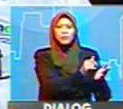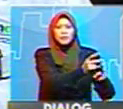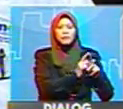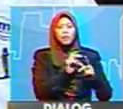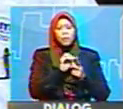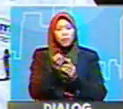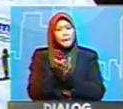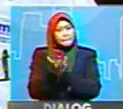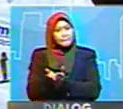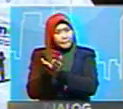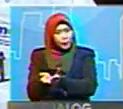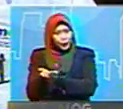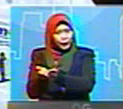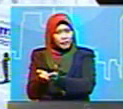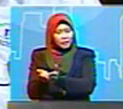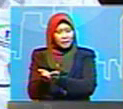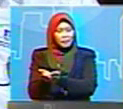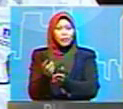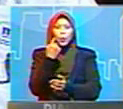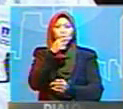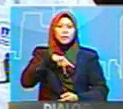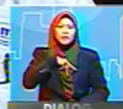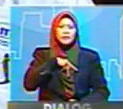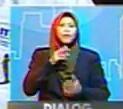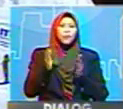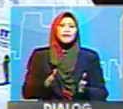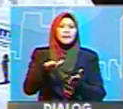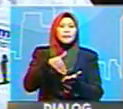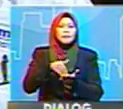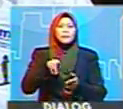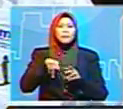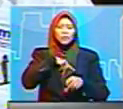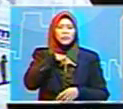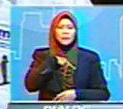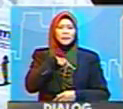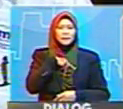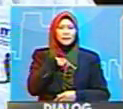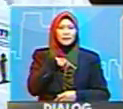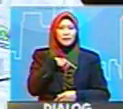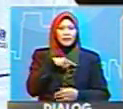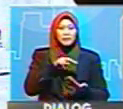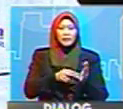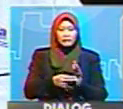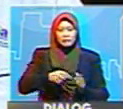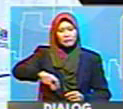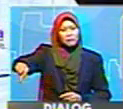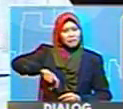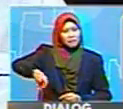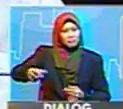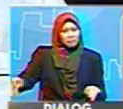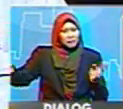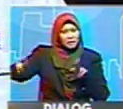mereka adalah diberi oleh orang tengah bot fiber mereka diberi oleh orang tengah Jadi mereka